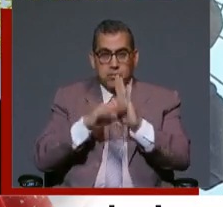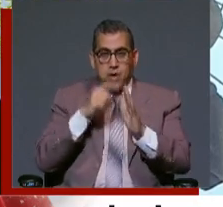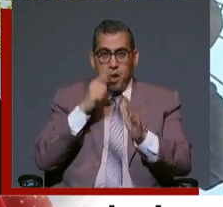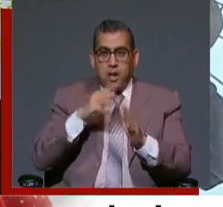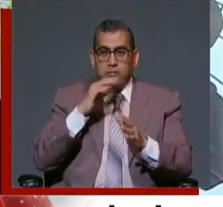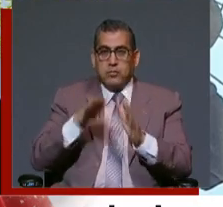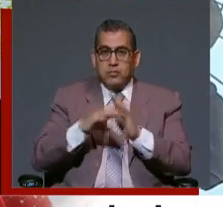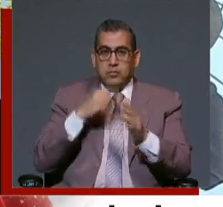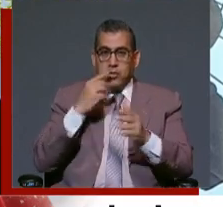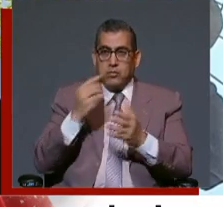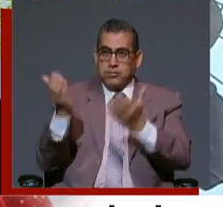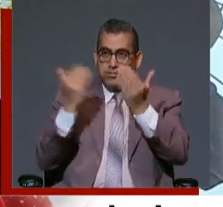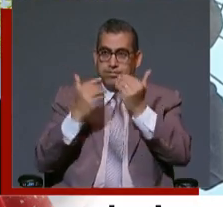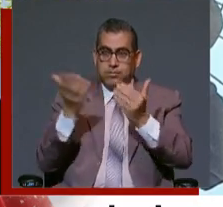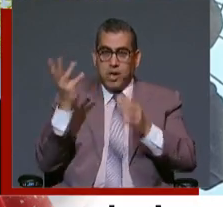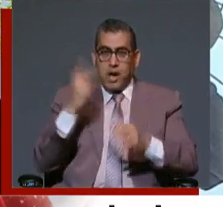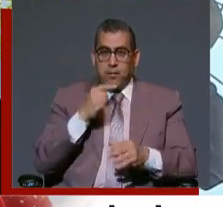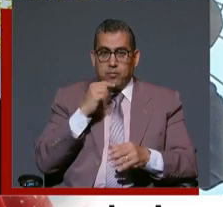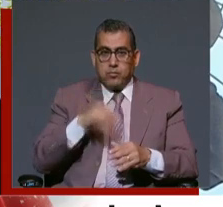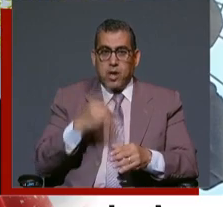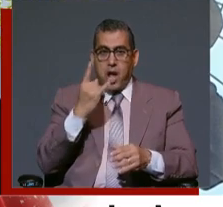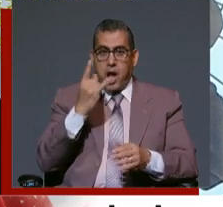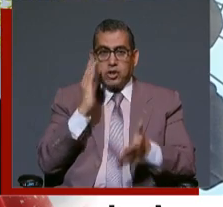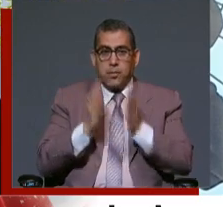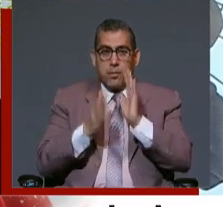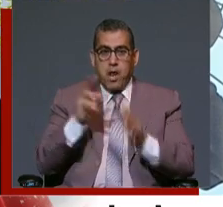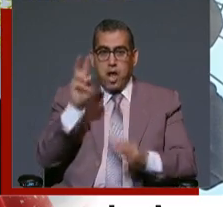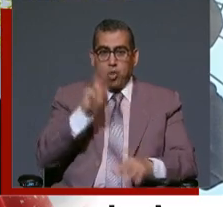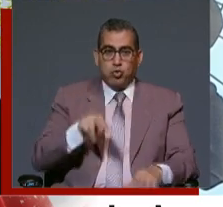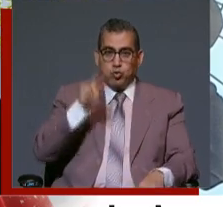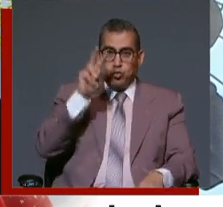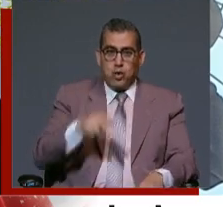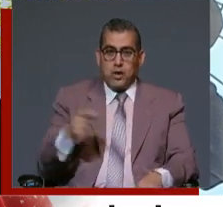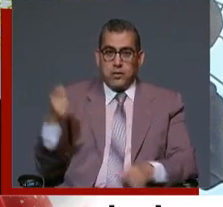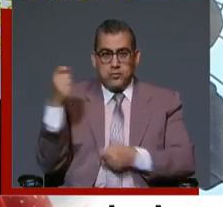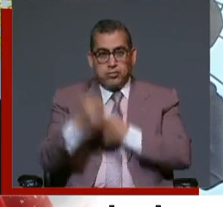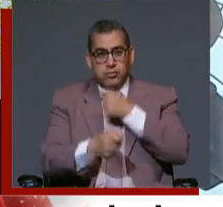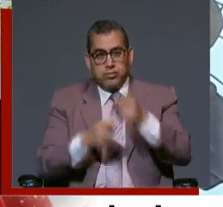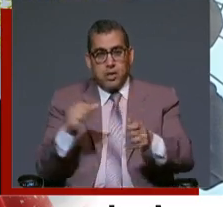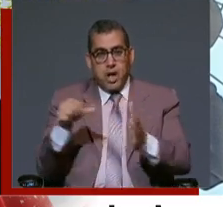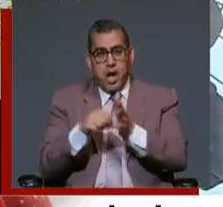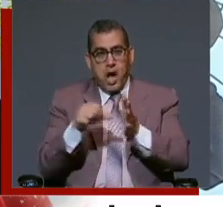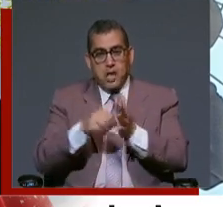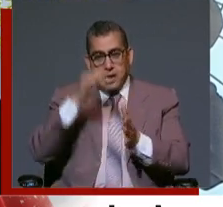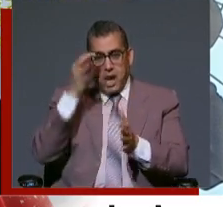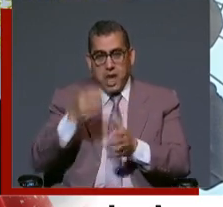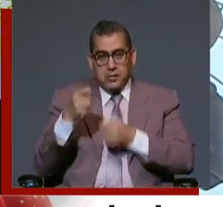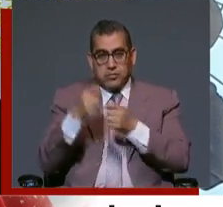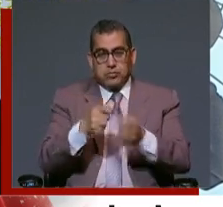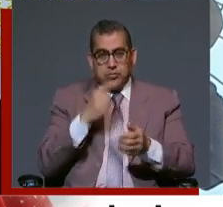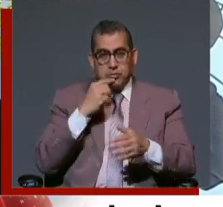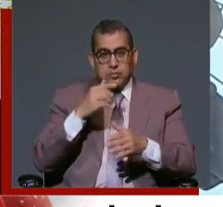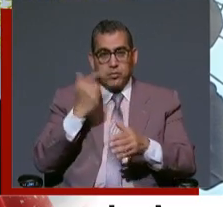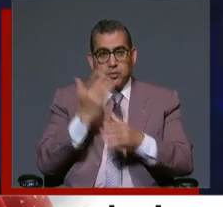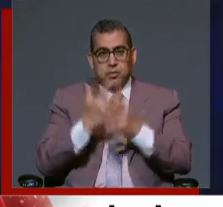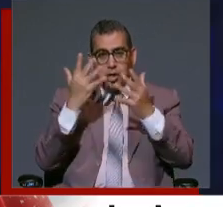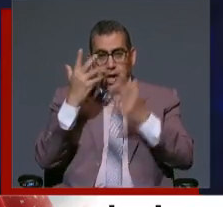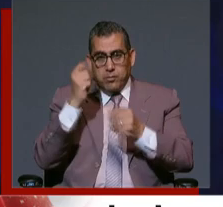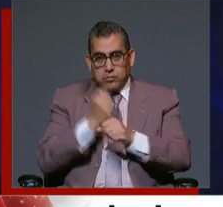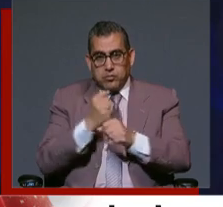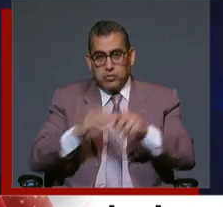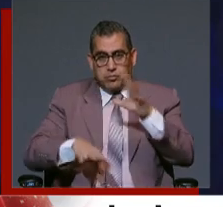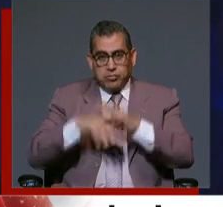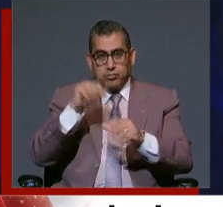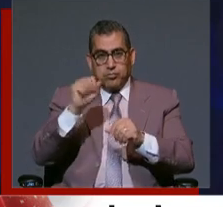الخاصة، وتعبئة 10 مليارات من الدولارات لتمويل القطاع الخاص للبنى التحتية الخضراء